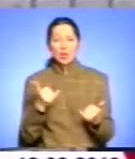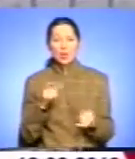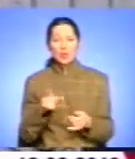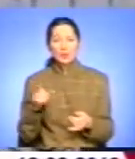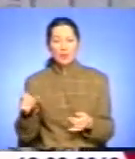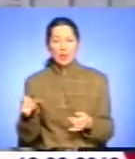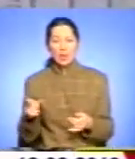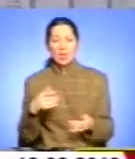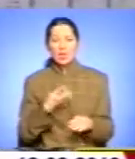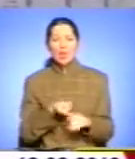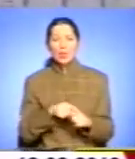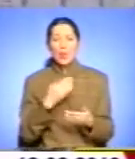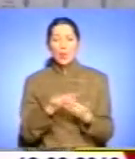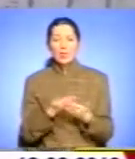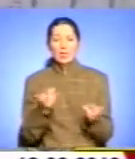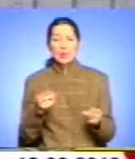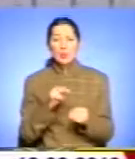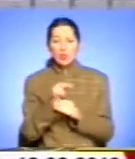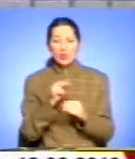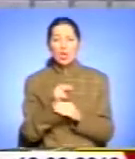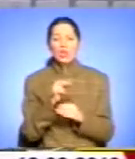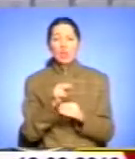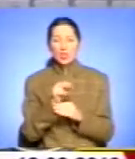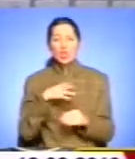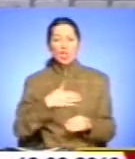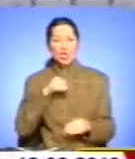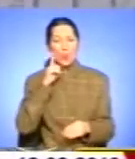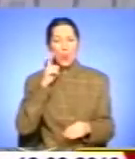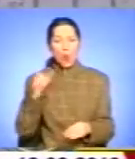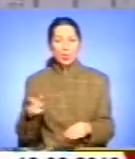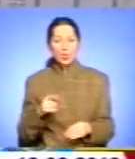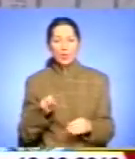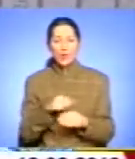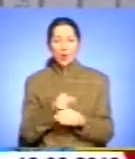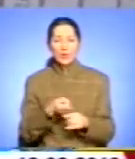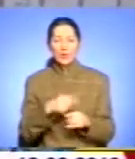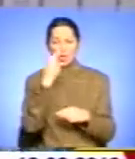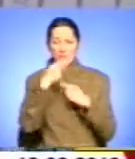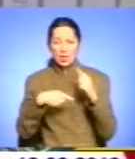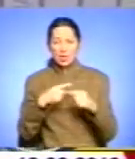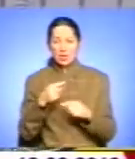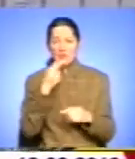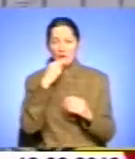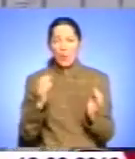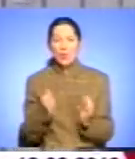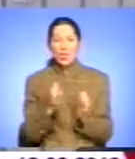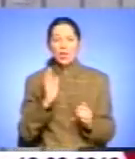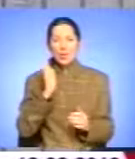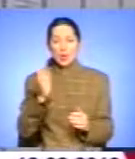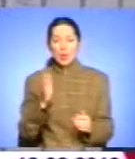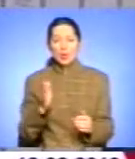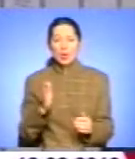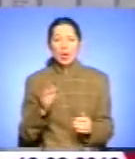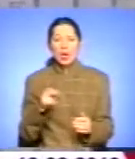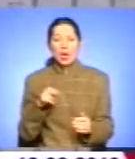вчати і навчати нашу молодь. Ми повинні виховувати в цих традиціях і ми повинні плекати майбутніх патріотів